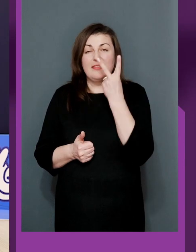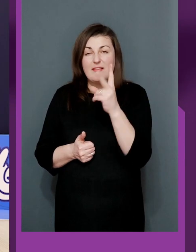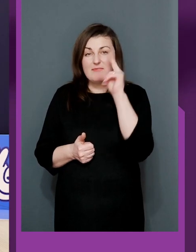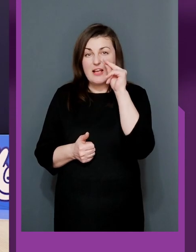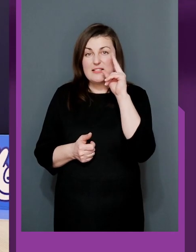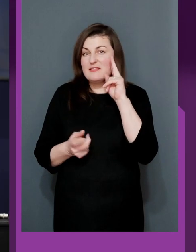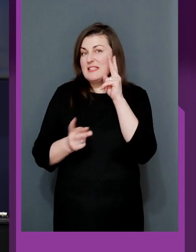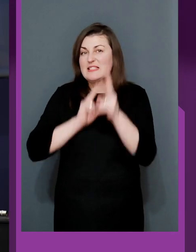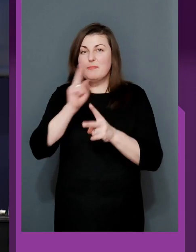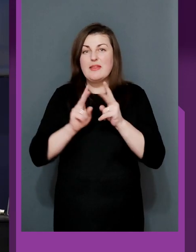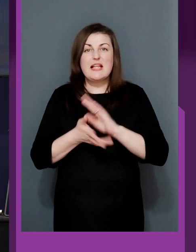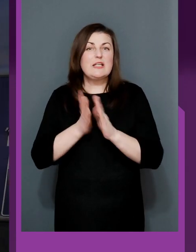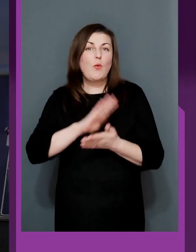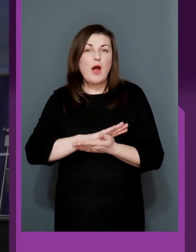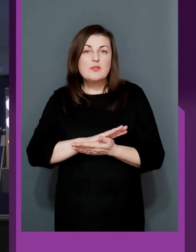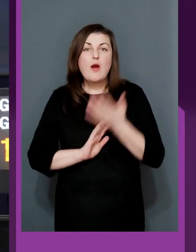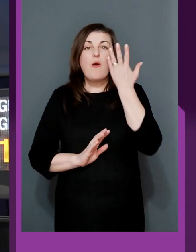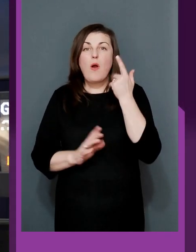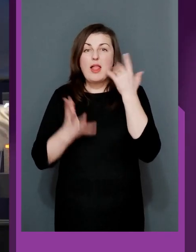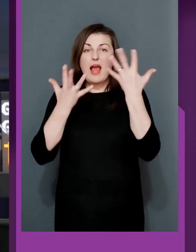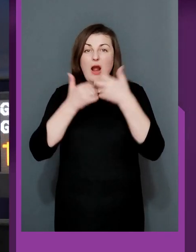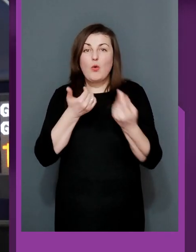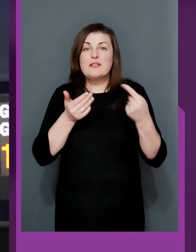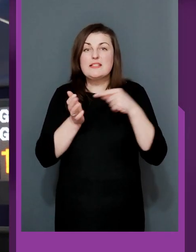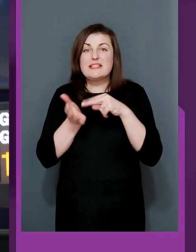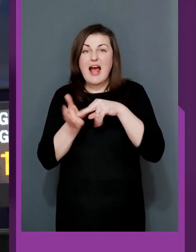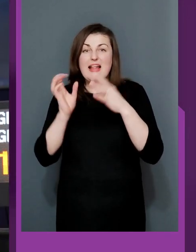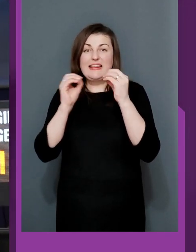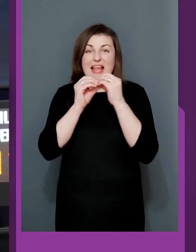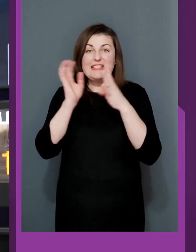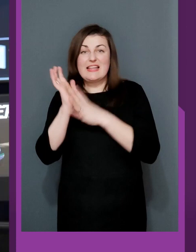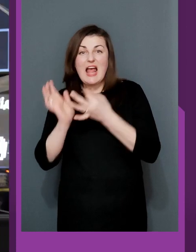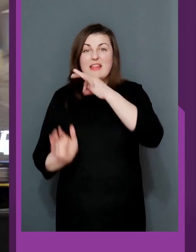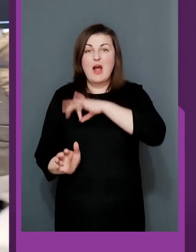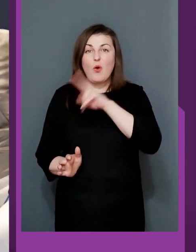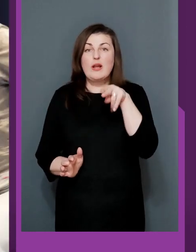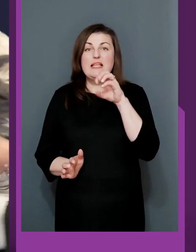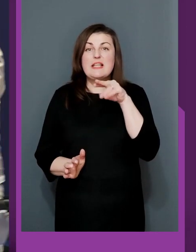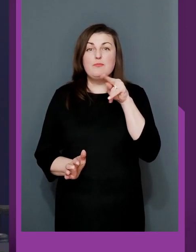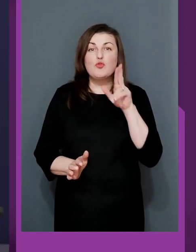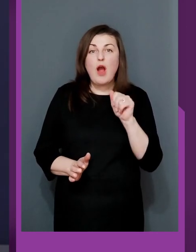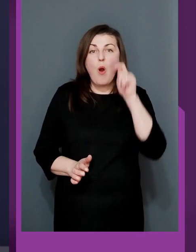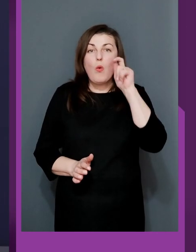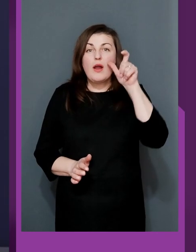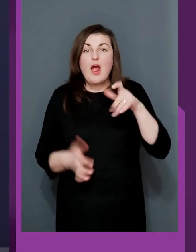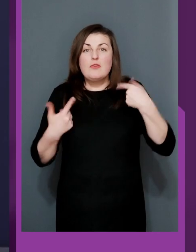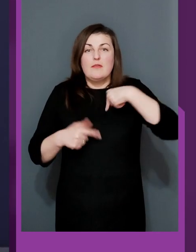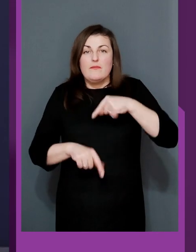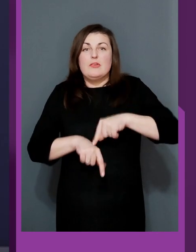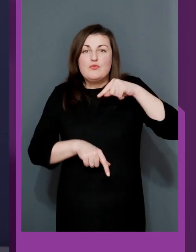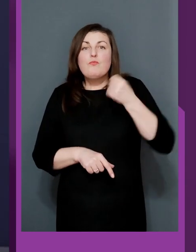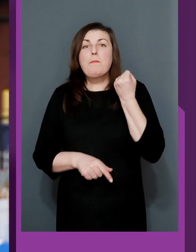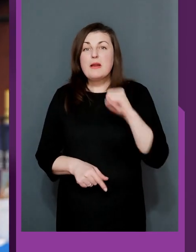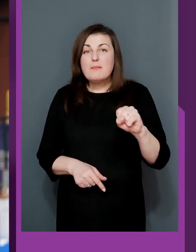цифра на табло змінила ситуацію коли рахунок став 10:9 на користь Демчука украї вже відчув